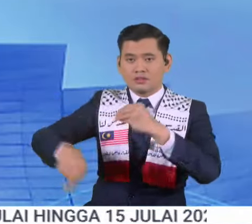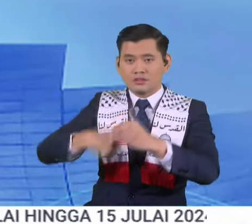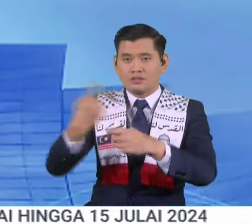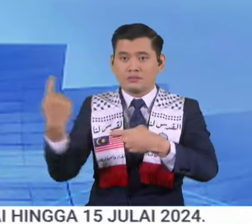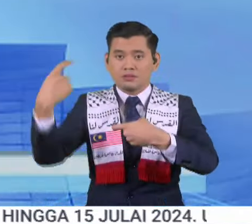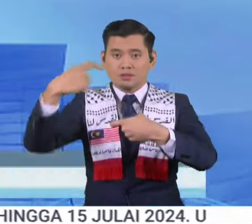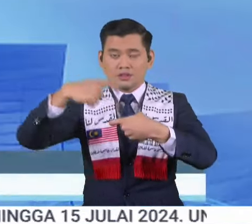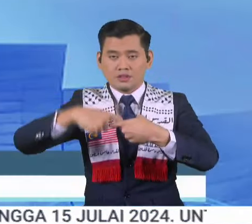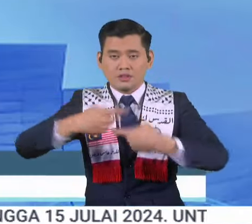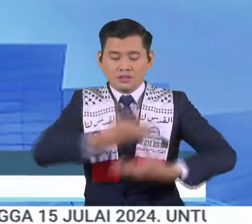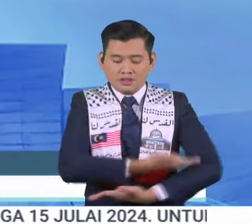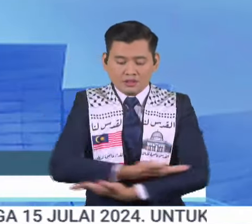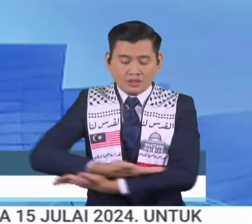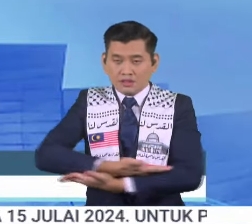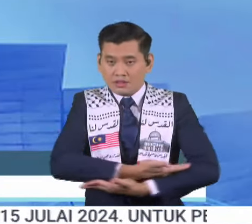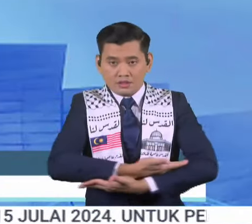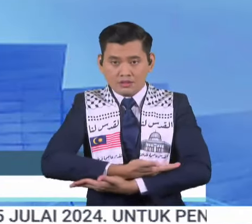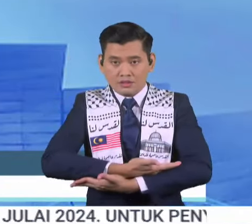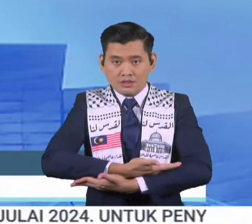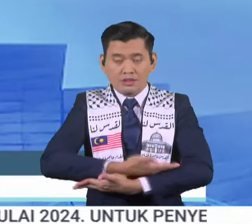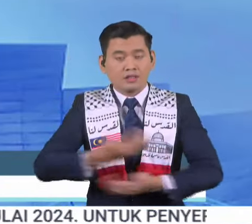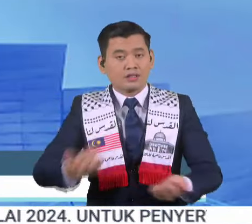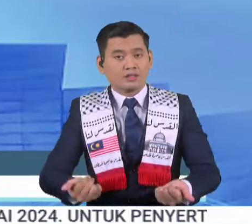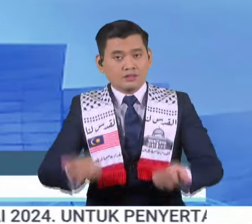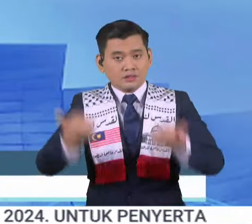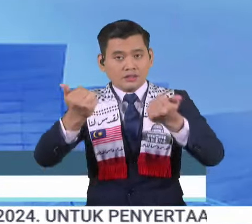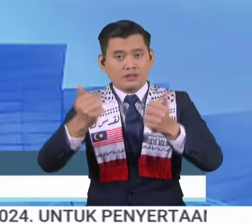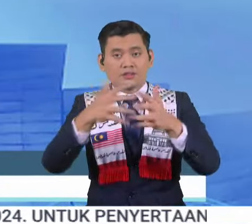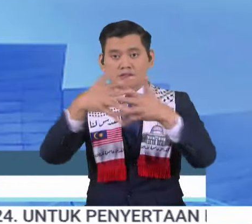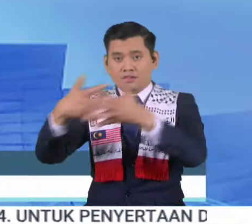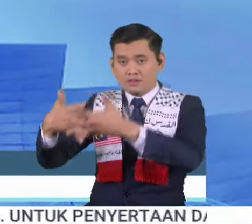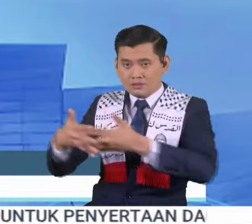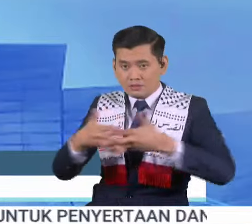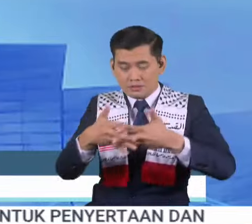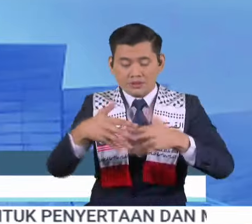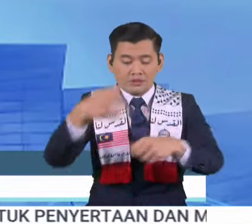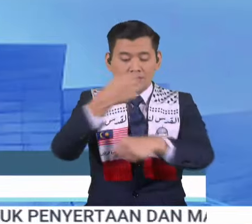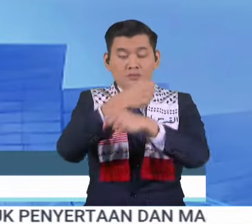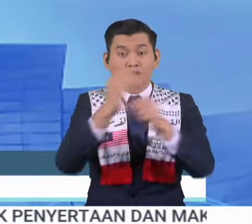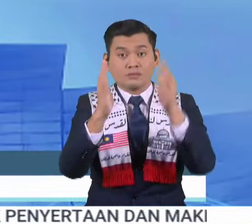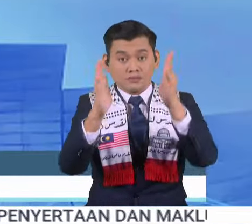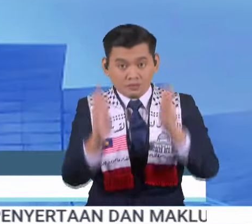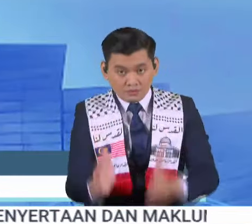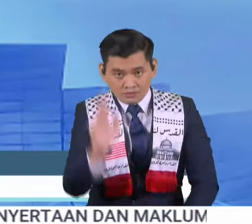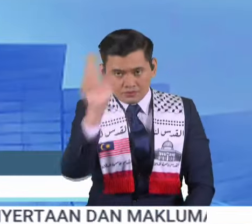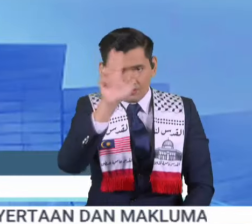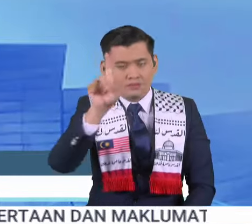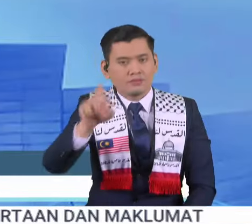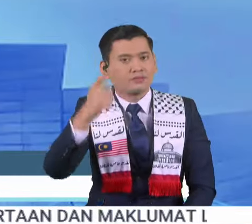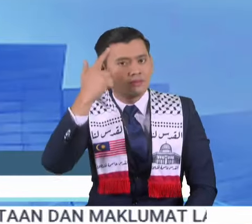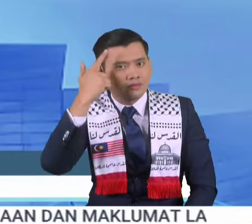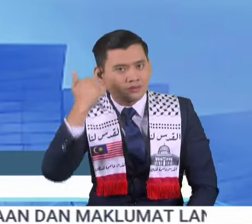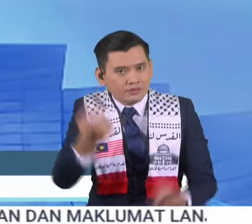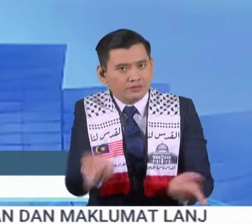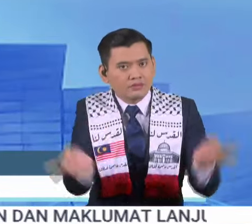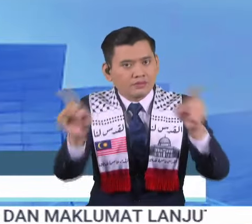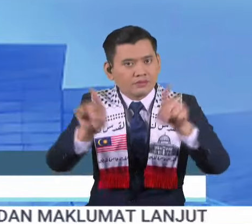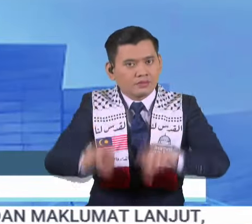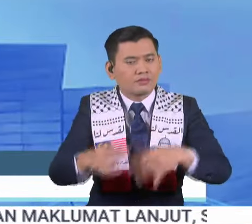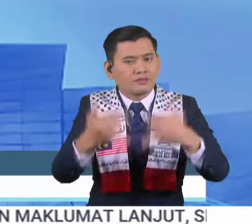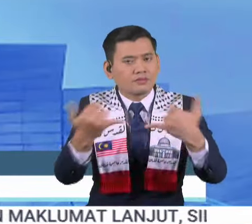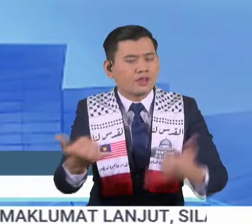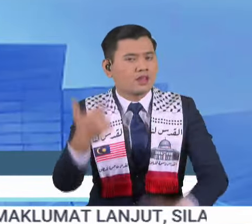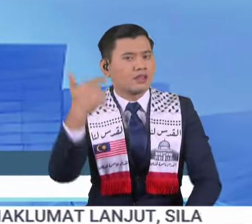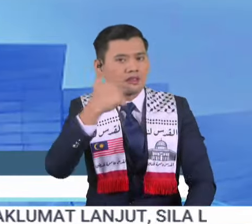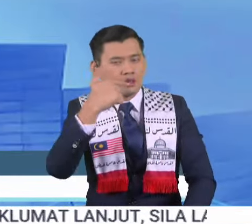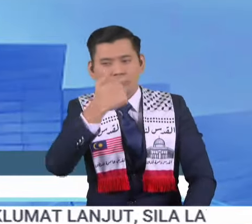dakwaan anak angkat Amerika Syarikat. Ujarnya penting untuk penjawat awam mengambil tahu isu semasa agar tidak terikut dengan fitnah